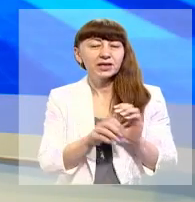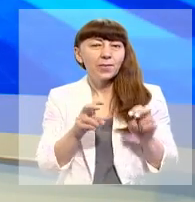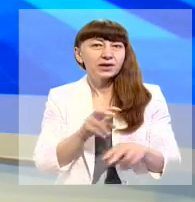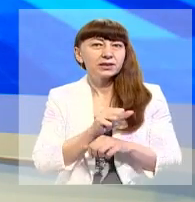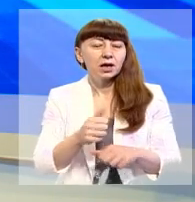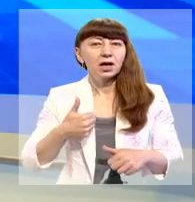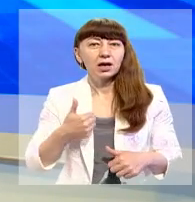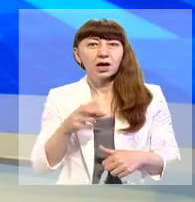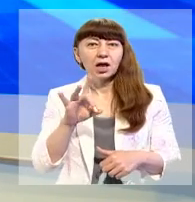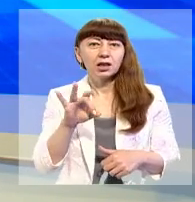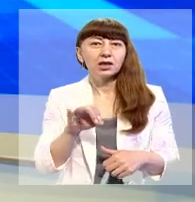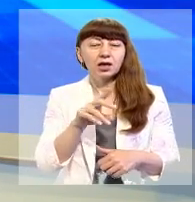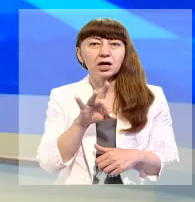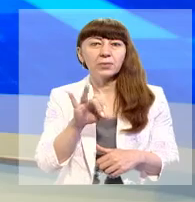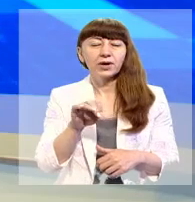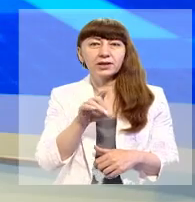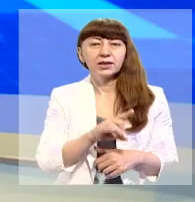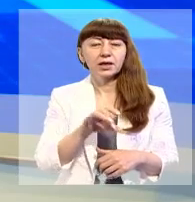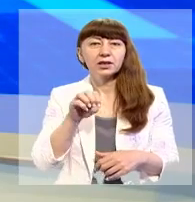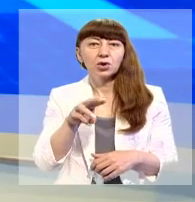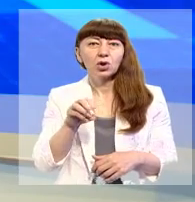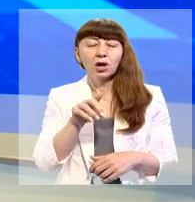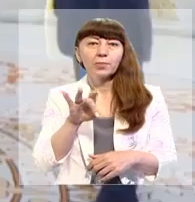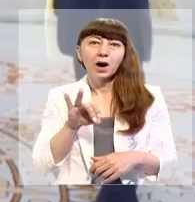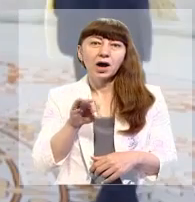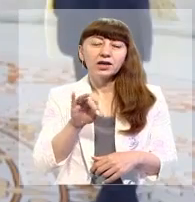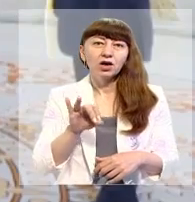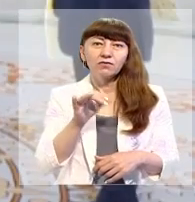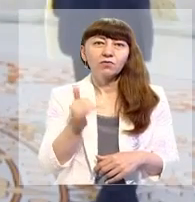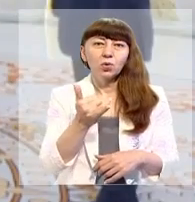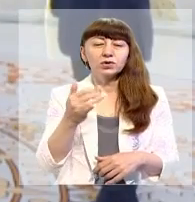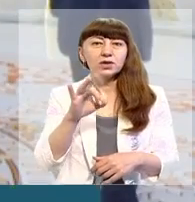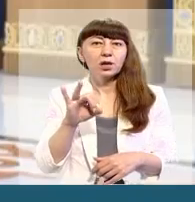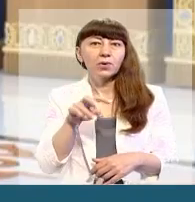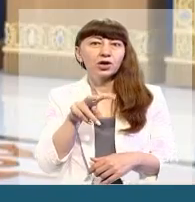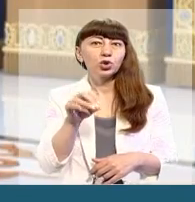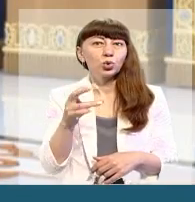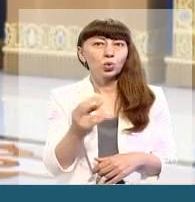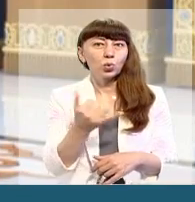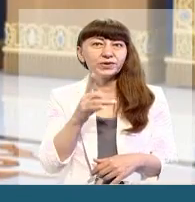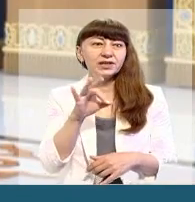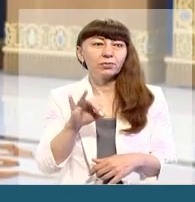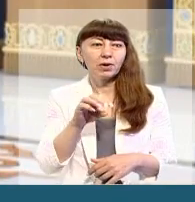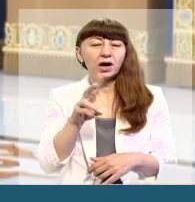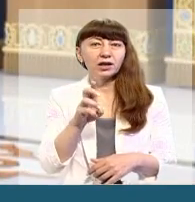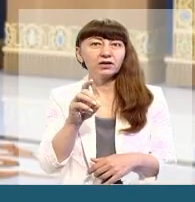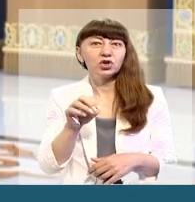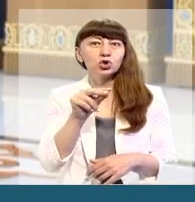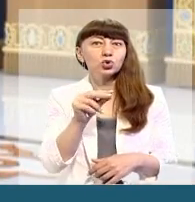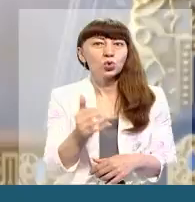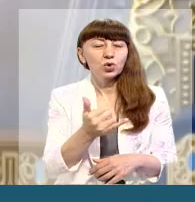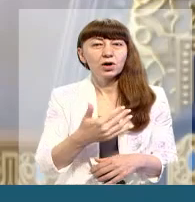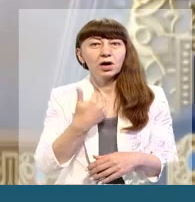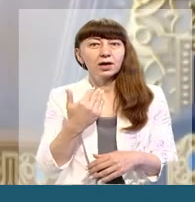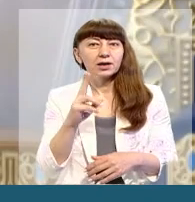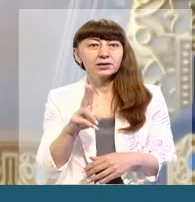обороны Халык Кахарманы Токпакбаеву Сату Бисимбаевичу знака особого отличия Золотой звезды и ордена ОТАН. Касым-Жомарт Токаев